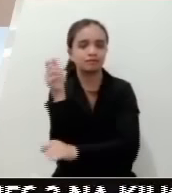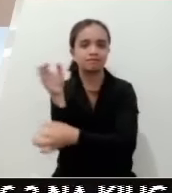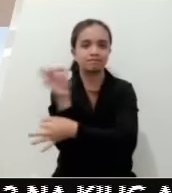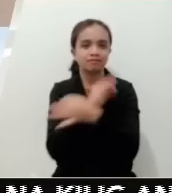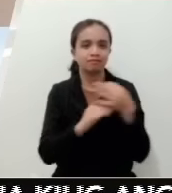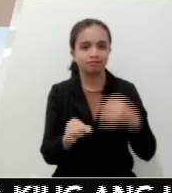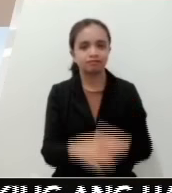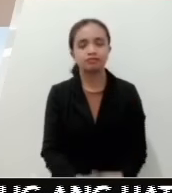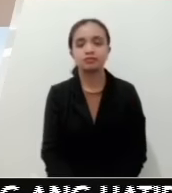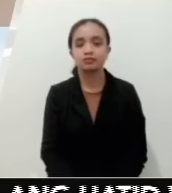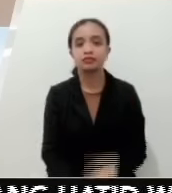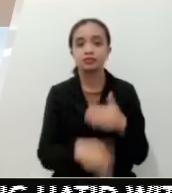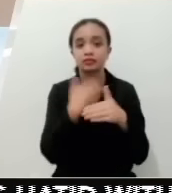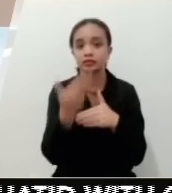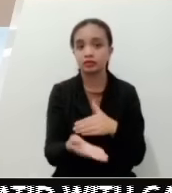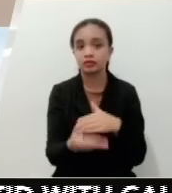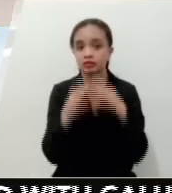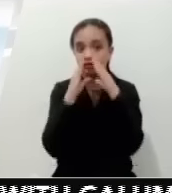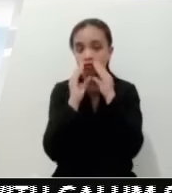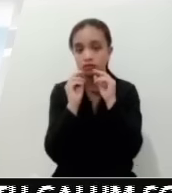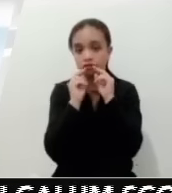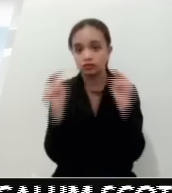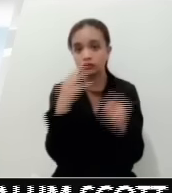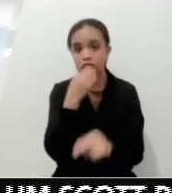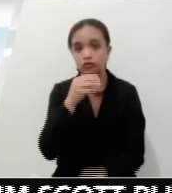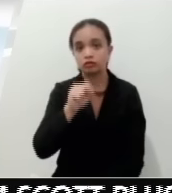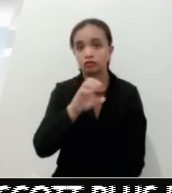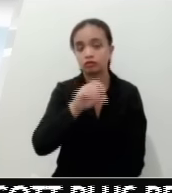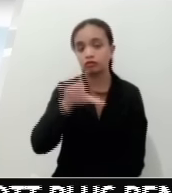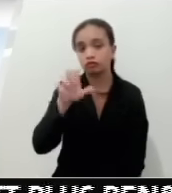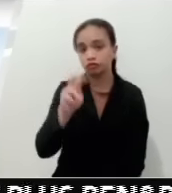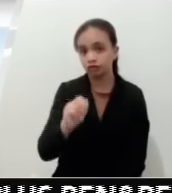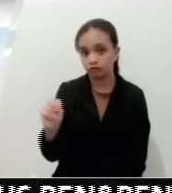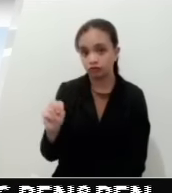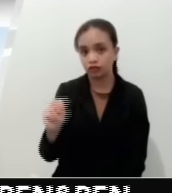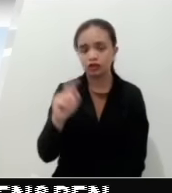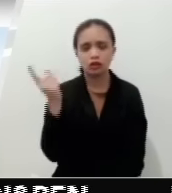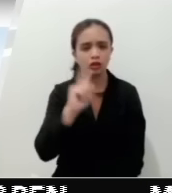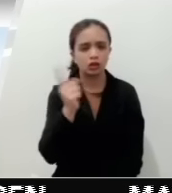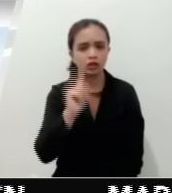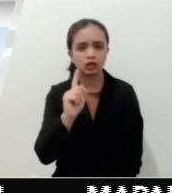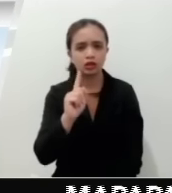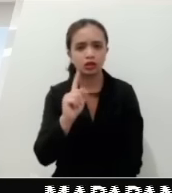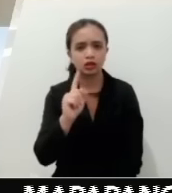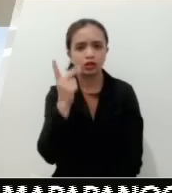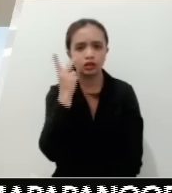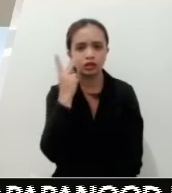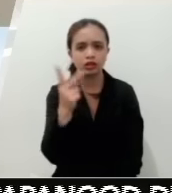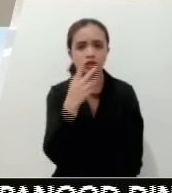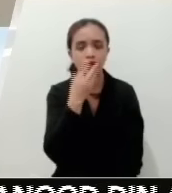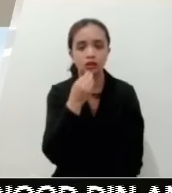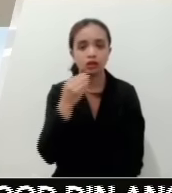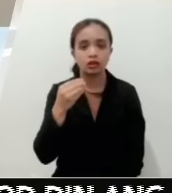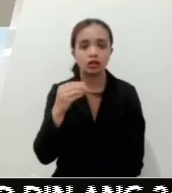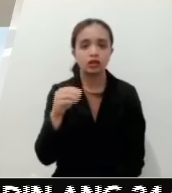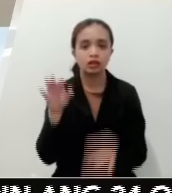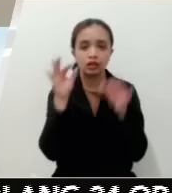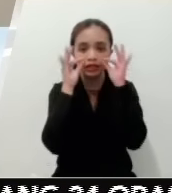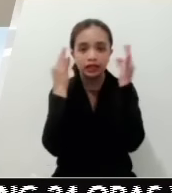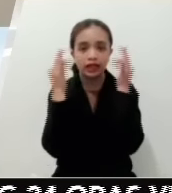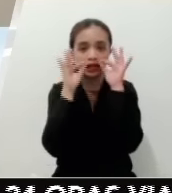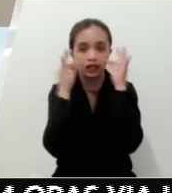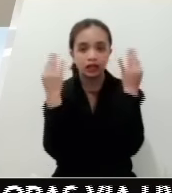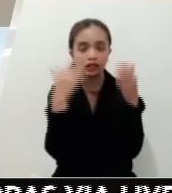sad news naman ang iser ni nen hus at Nico bolsico ang SOS balls cat na si elgato na close ng kanilang anak na si